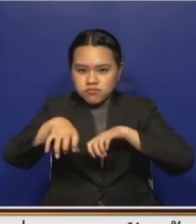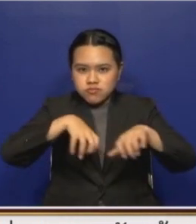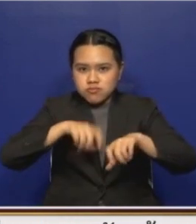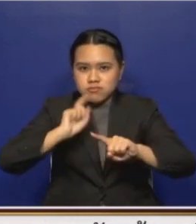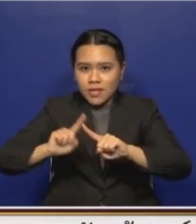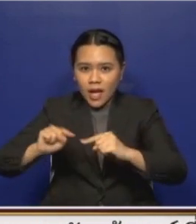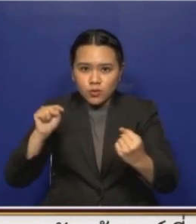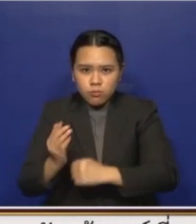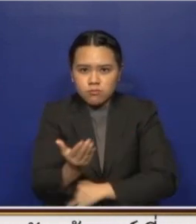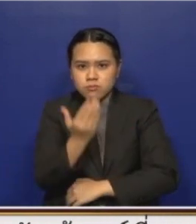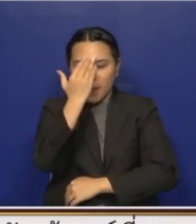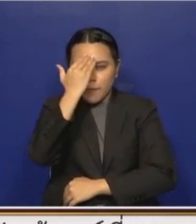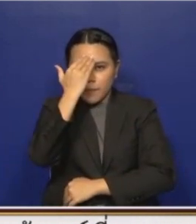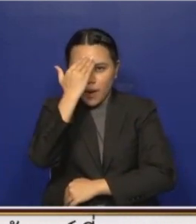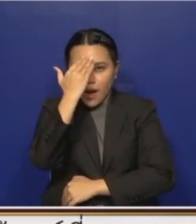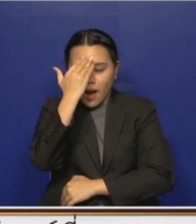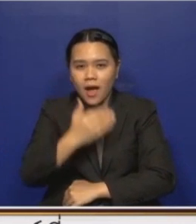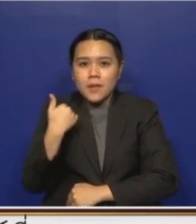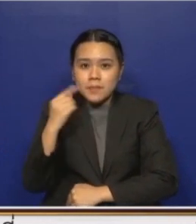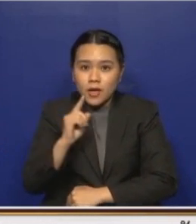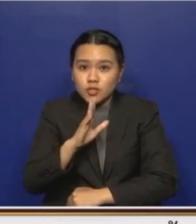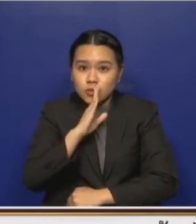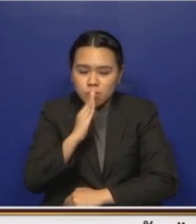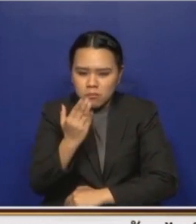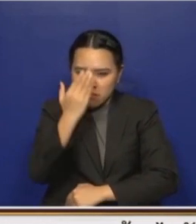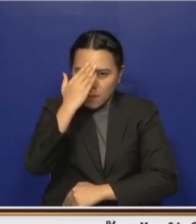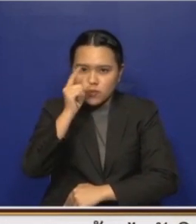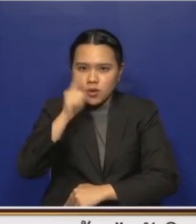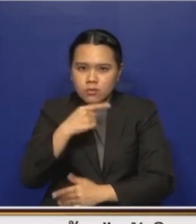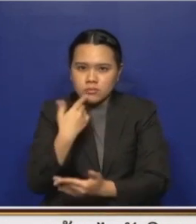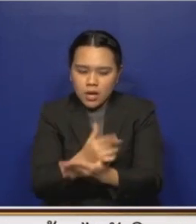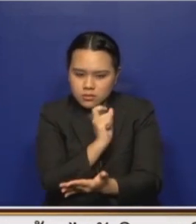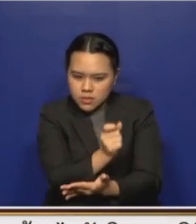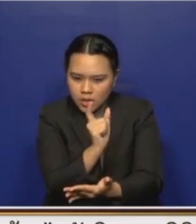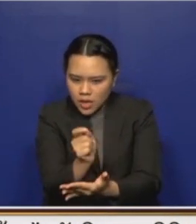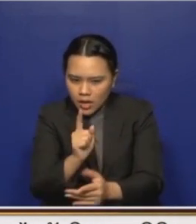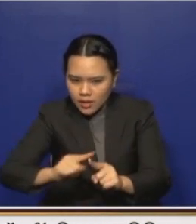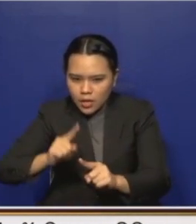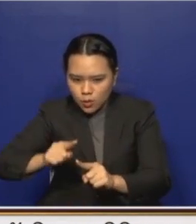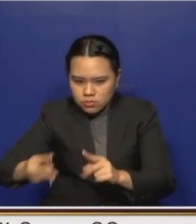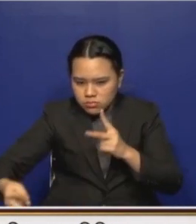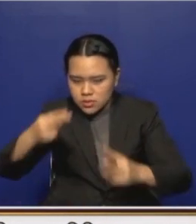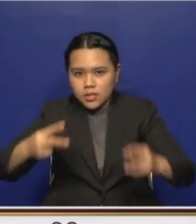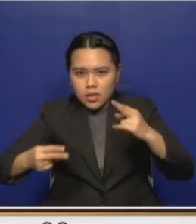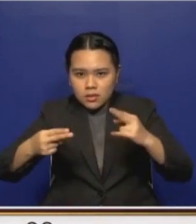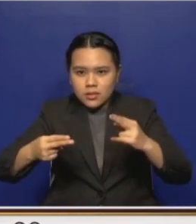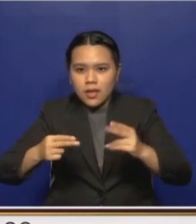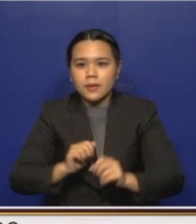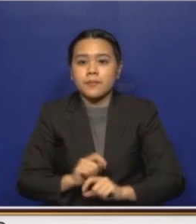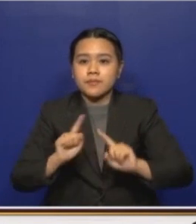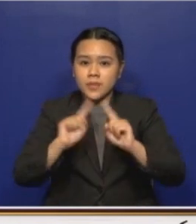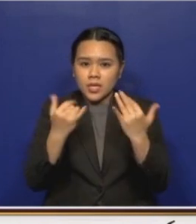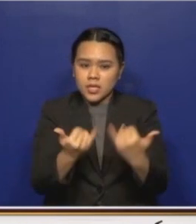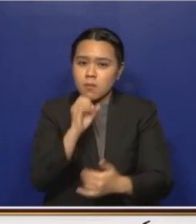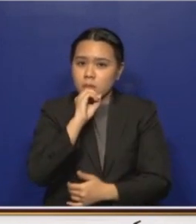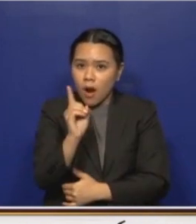งฮะโทษนะครับผมก็ไม่มีอะไรกับใครแต่ผมจะบอกว่าโครงการที่บอกว่าจะทำยานอวกาศ